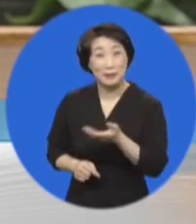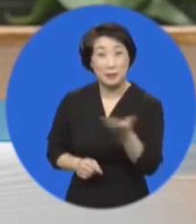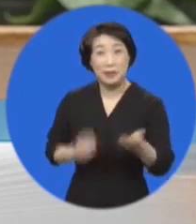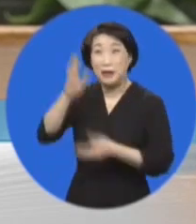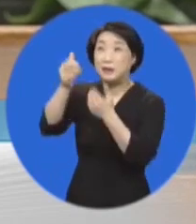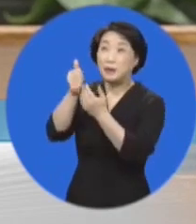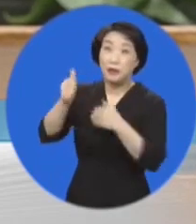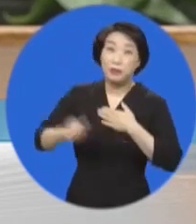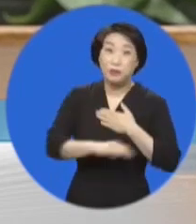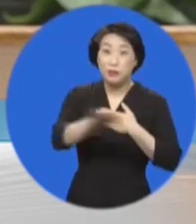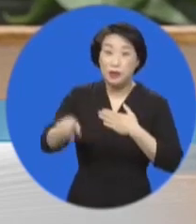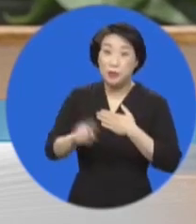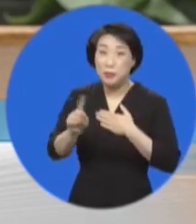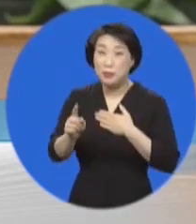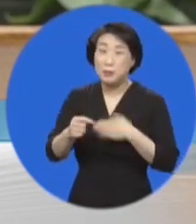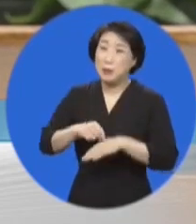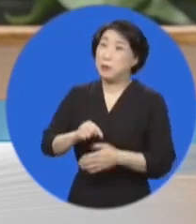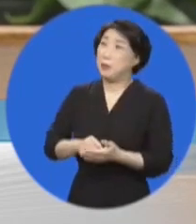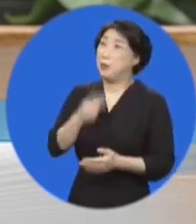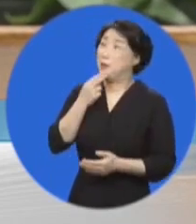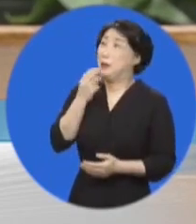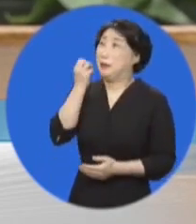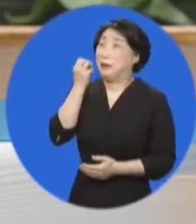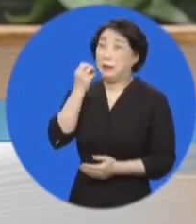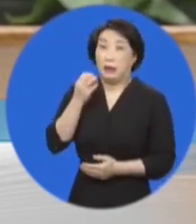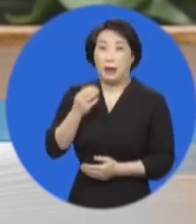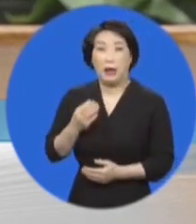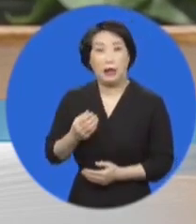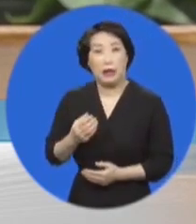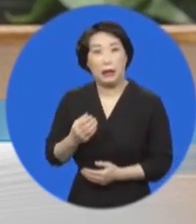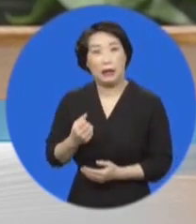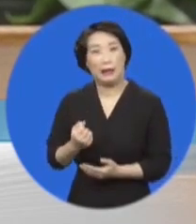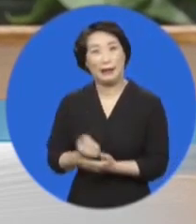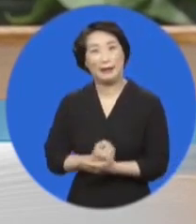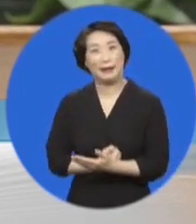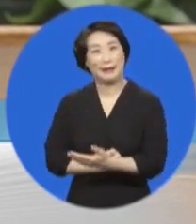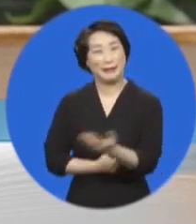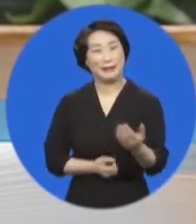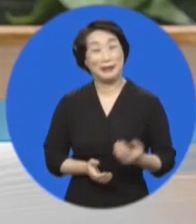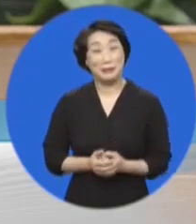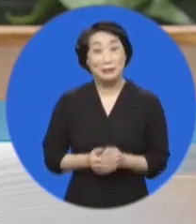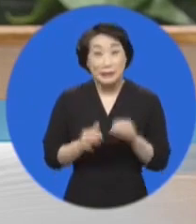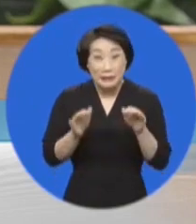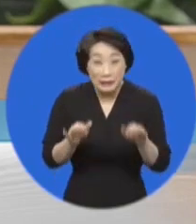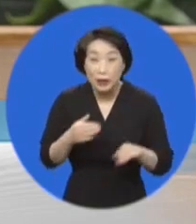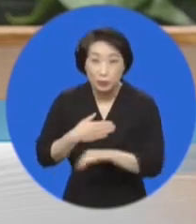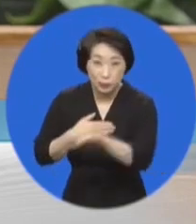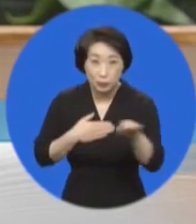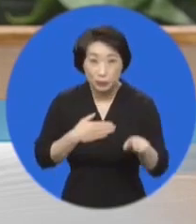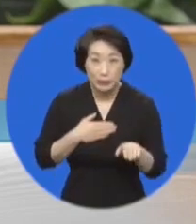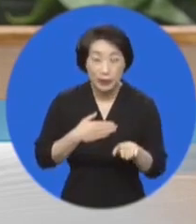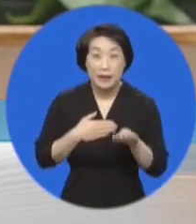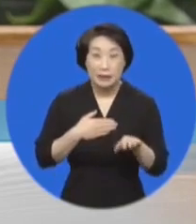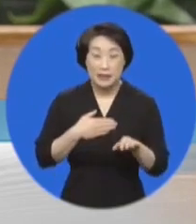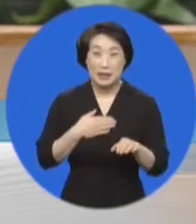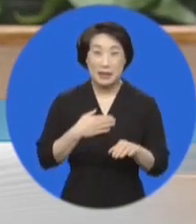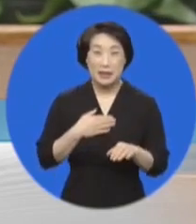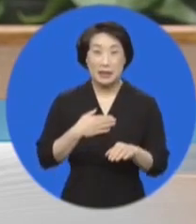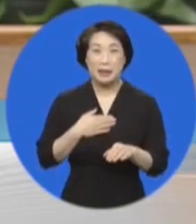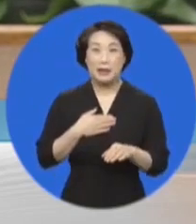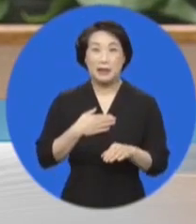하나님 앞에는 왜 그런 자존심이 없느냐? 그 맞아요. 그러니까 우리가